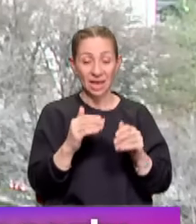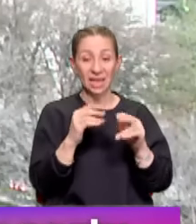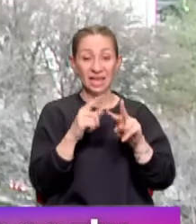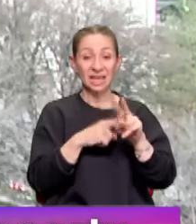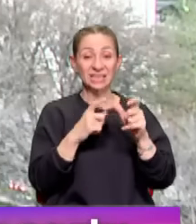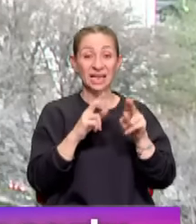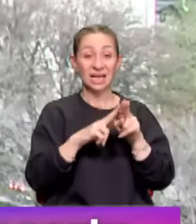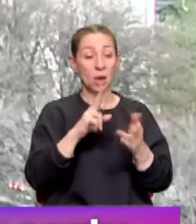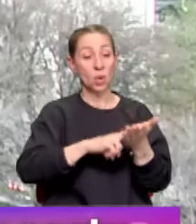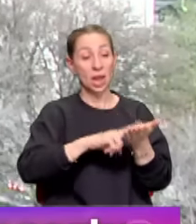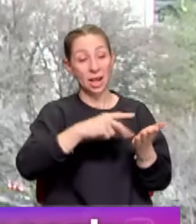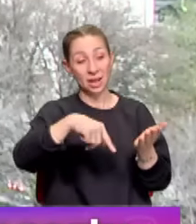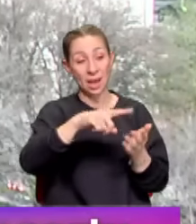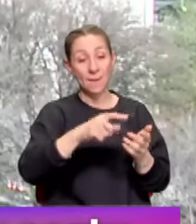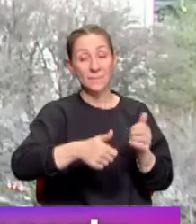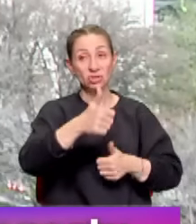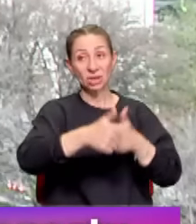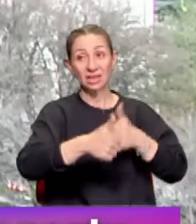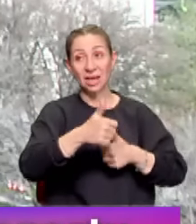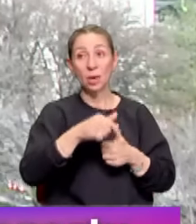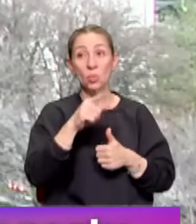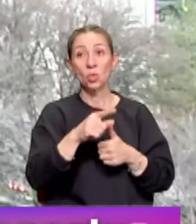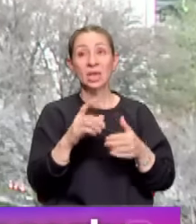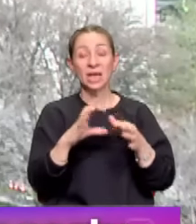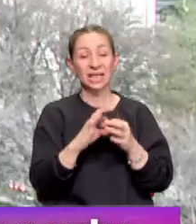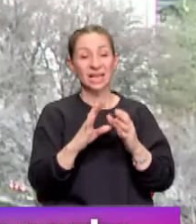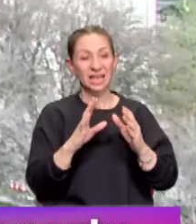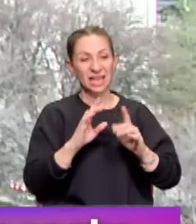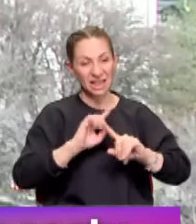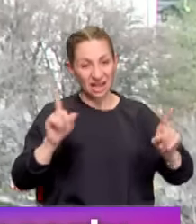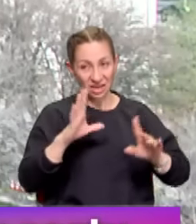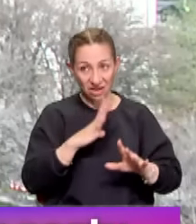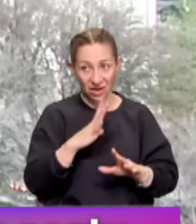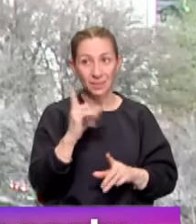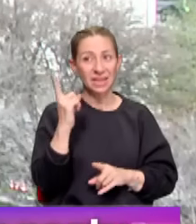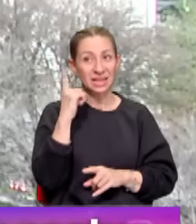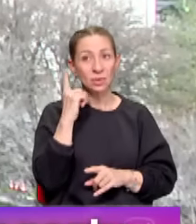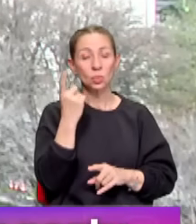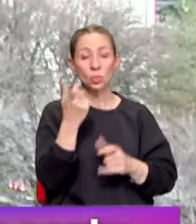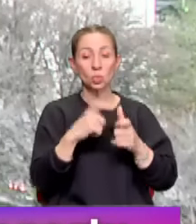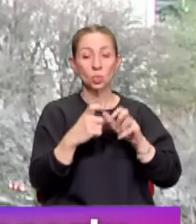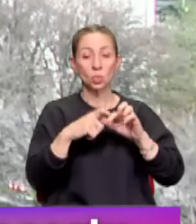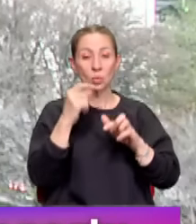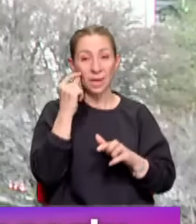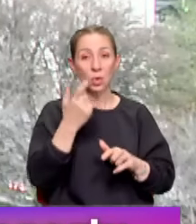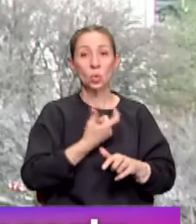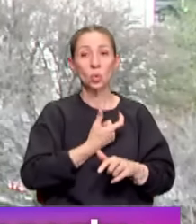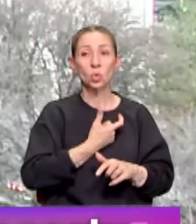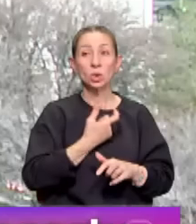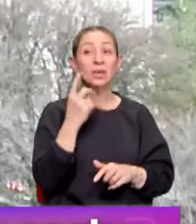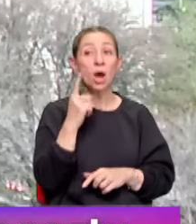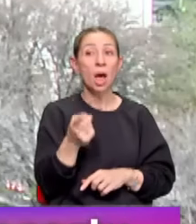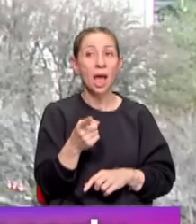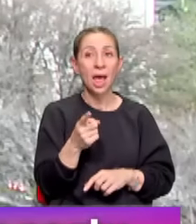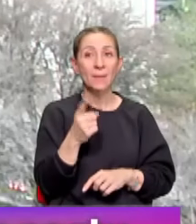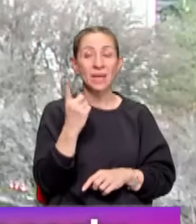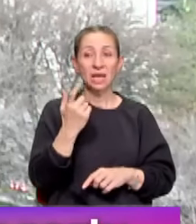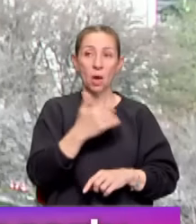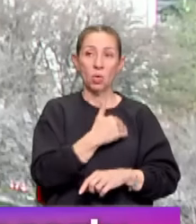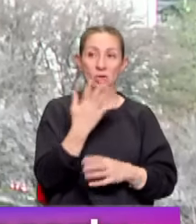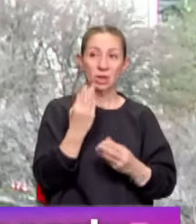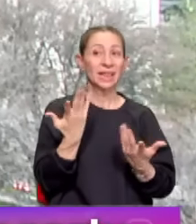Seçim Kurulu üyeleri, işte başkanları, buna dair itirazları var. Bir dinleyelim. Uğur Poyraz hukuki açıdan bir hukukçu